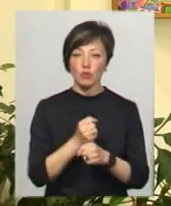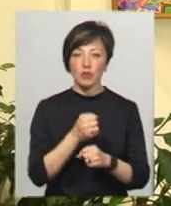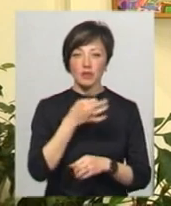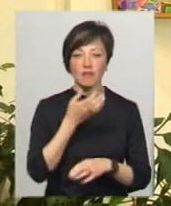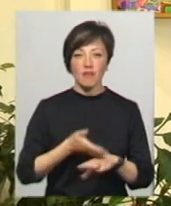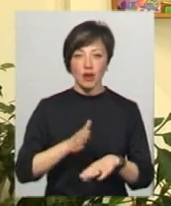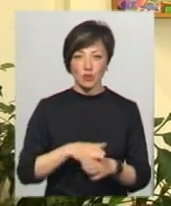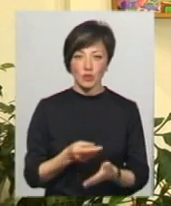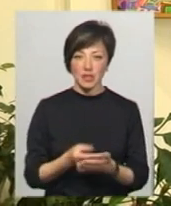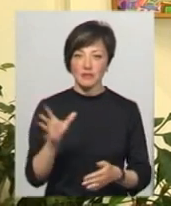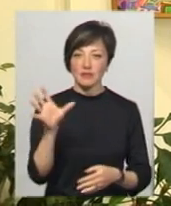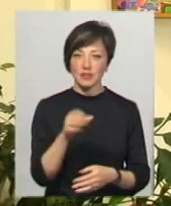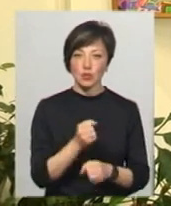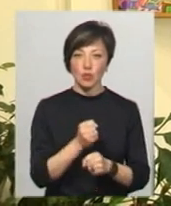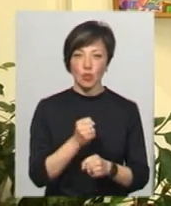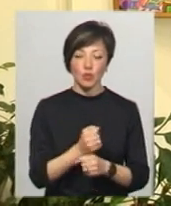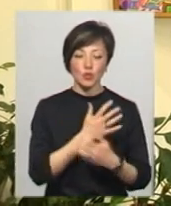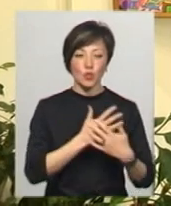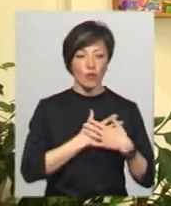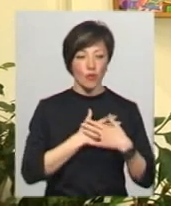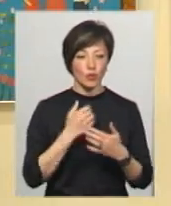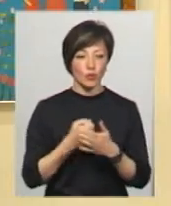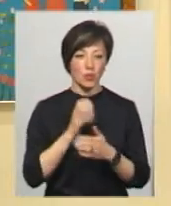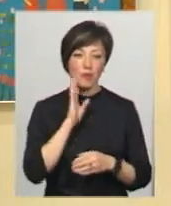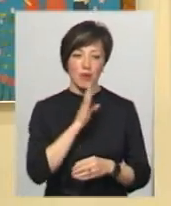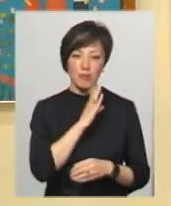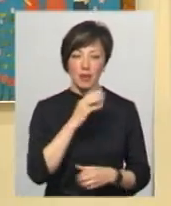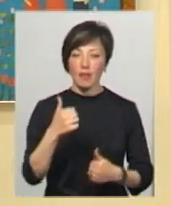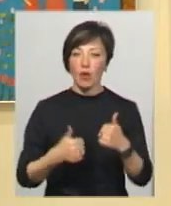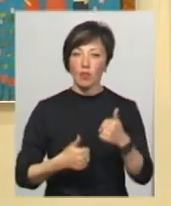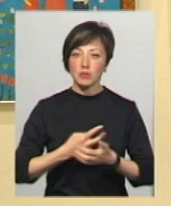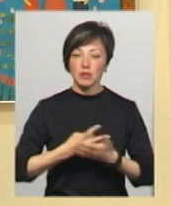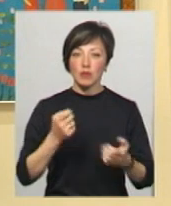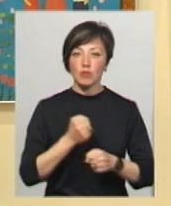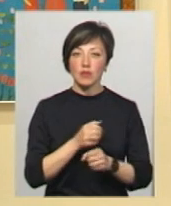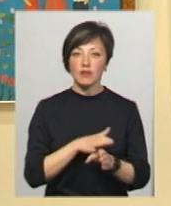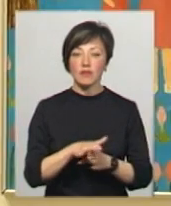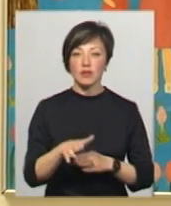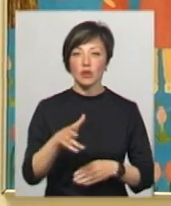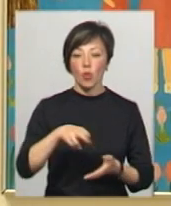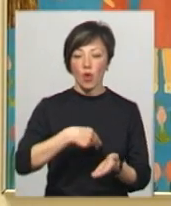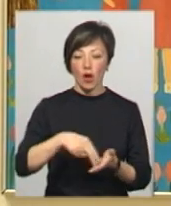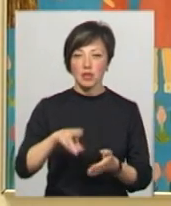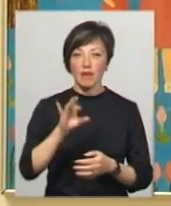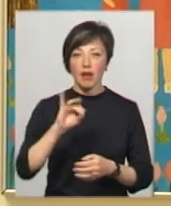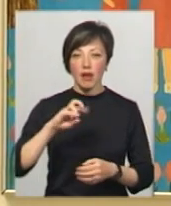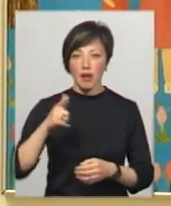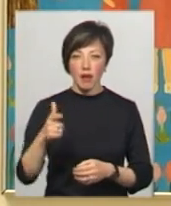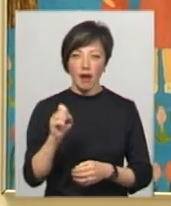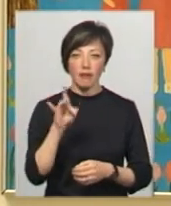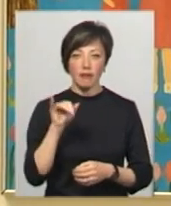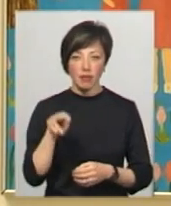важко оцінити. Всі роботи зроблені з любов'ю до мами. На конкурсі представлені роботи виконані гуашю, акварелю, акриловими